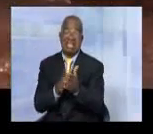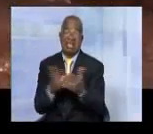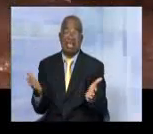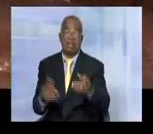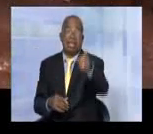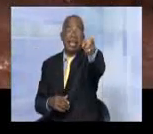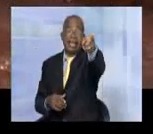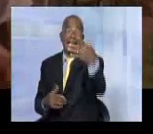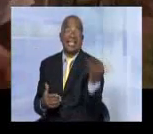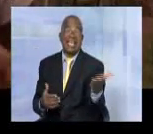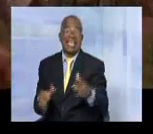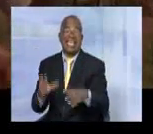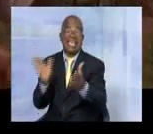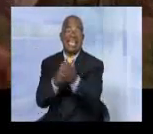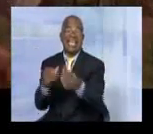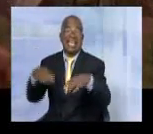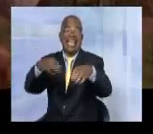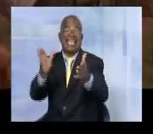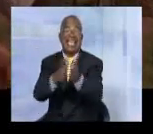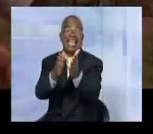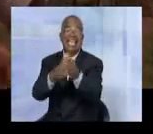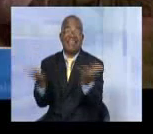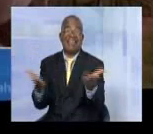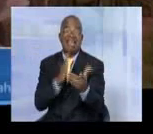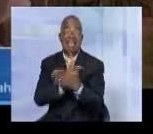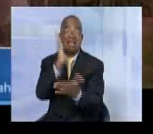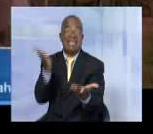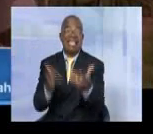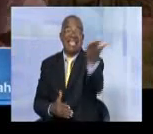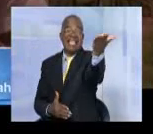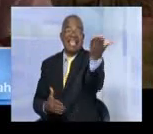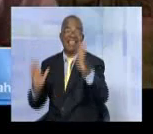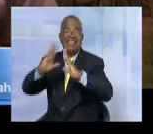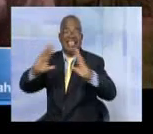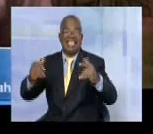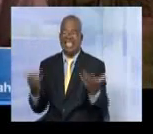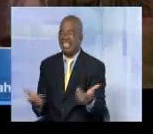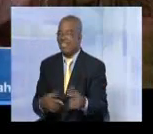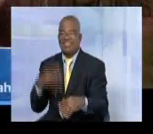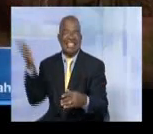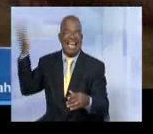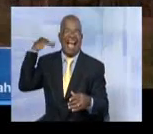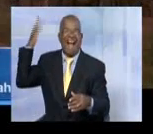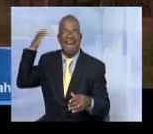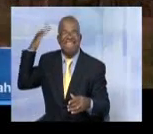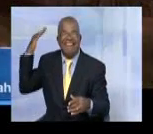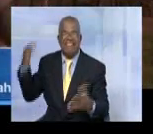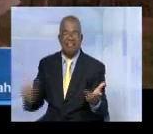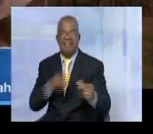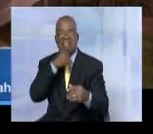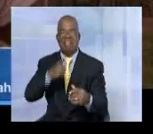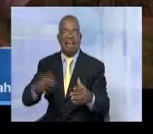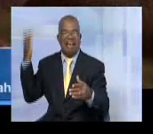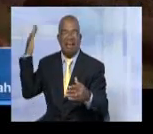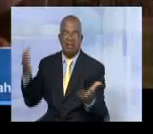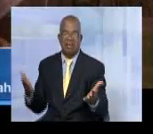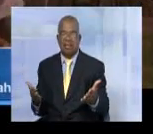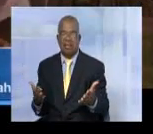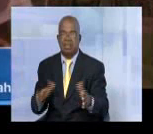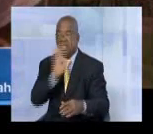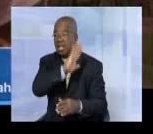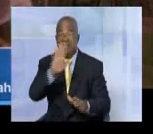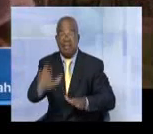acquérir le savoir. Il y a trop d'enfants qui ne vont pas à l'école. Bon, si les enfants là ne craignent pas là, ils ne peuvent pas aller marcher jusqu'à pour aller à Kounaïri. Donc pour aller à